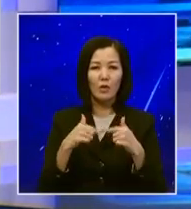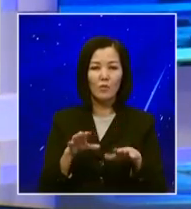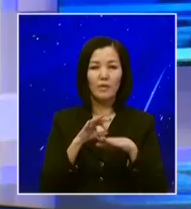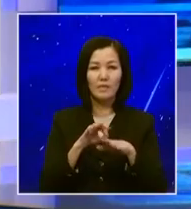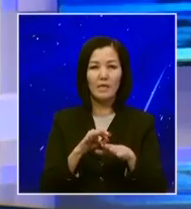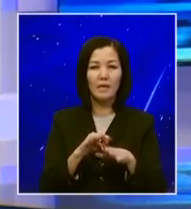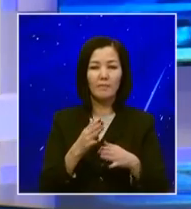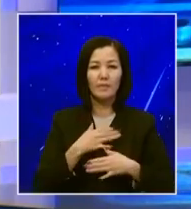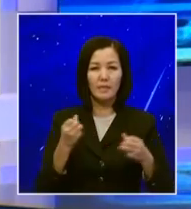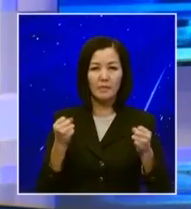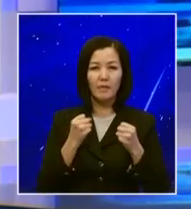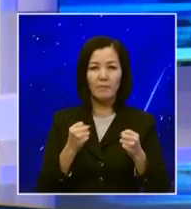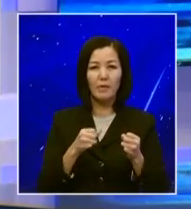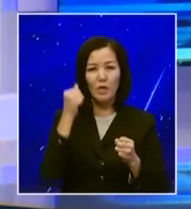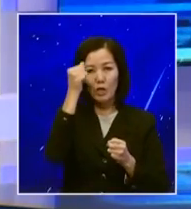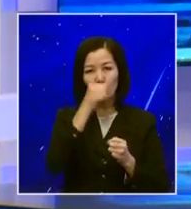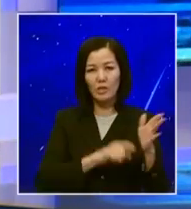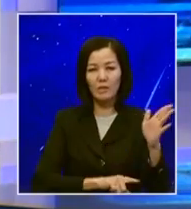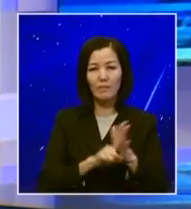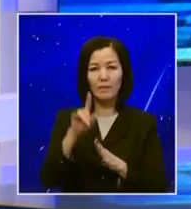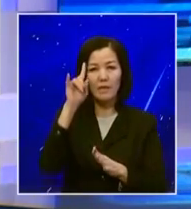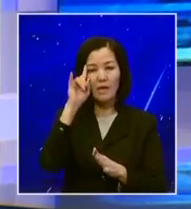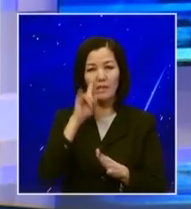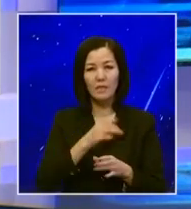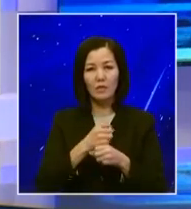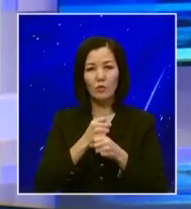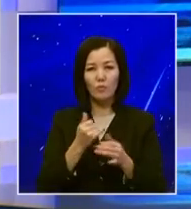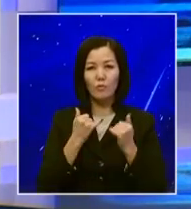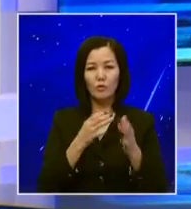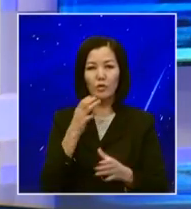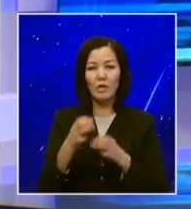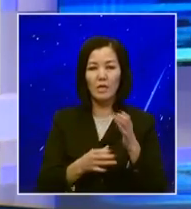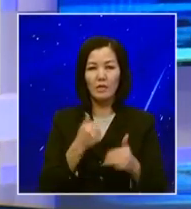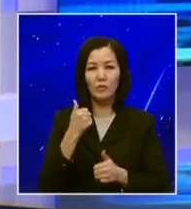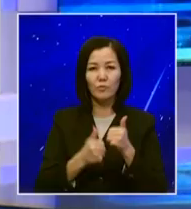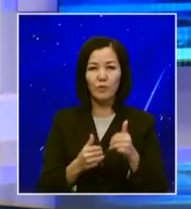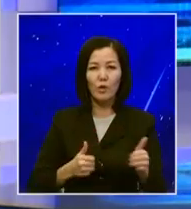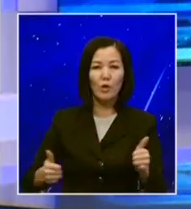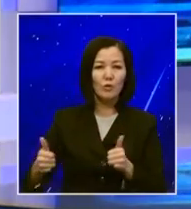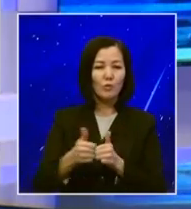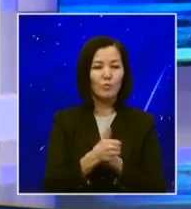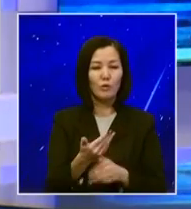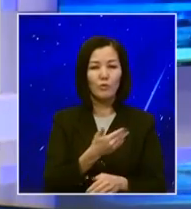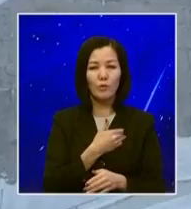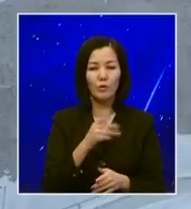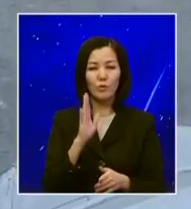ұйымдастырылған. Жерлестеріміз жыл басында Қазақстан кубогы үшін өтетін жарыста командалық есепте топ жаруды көздейді.